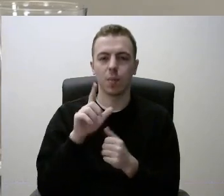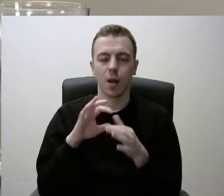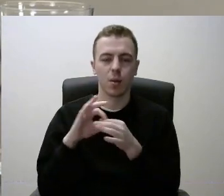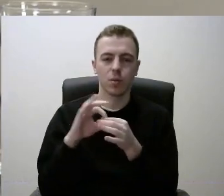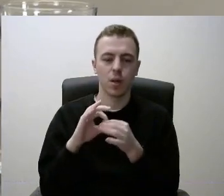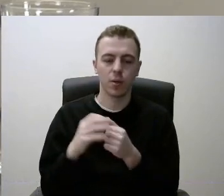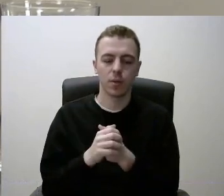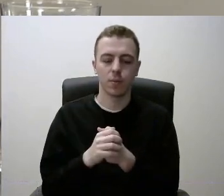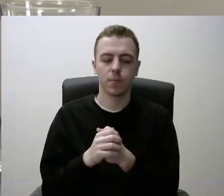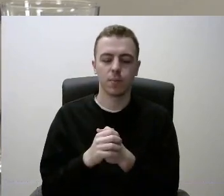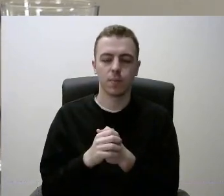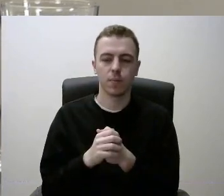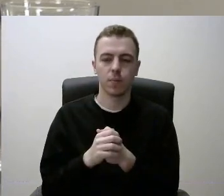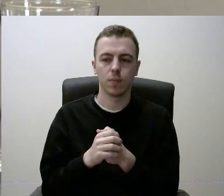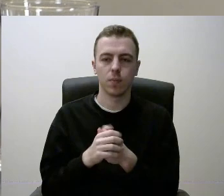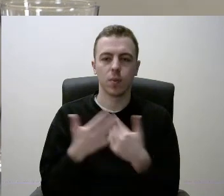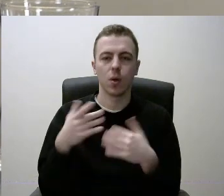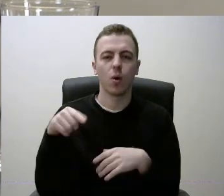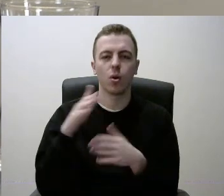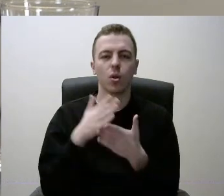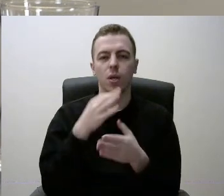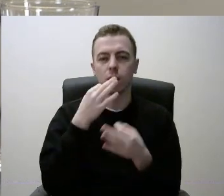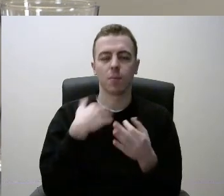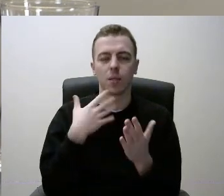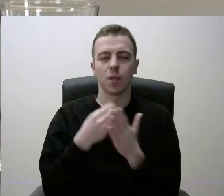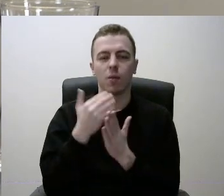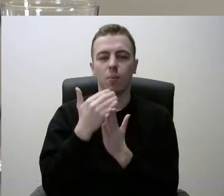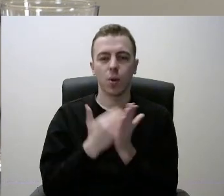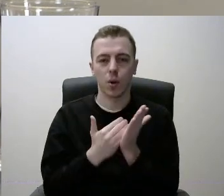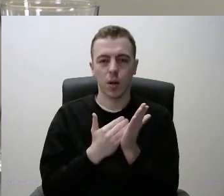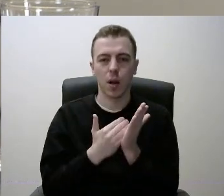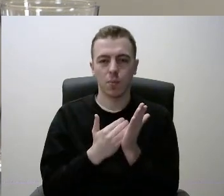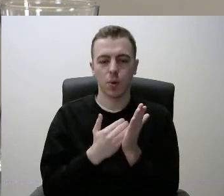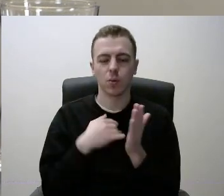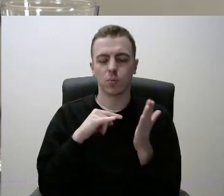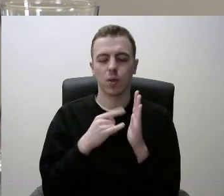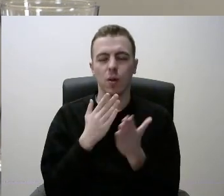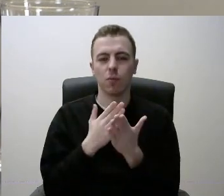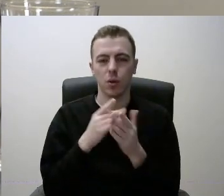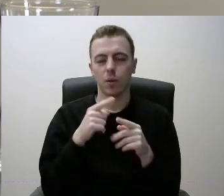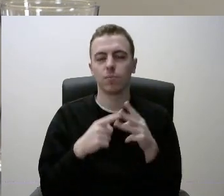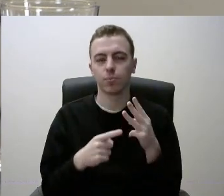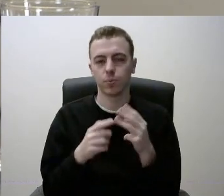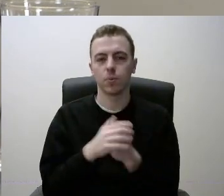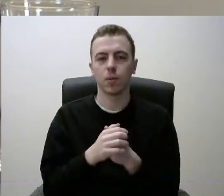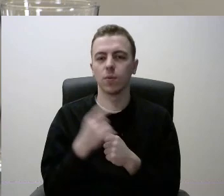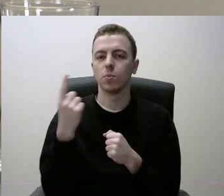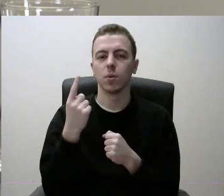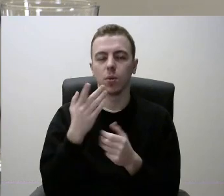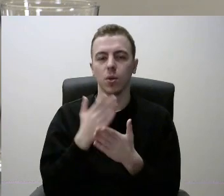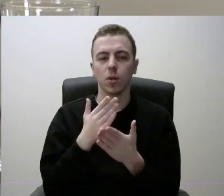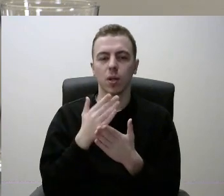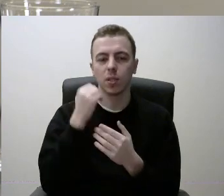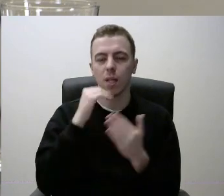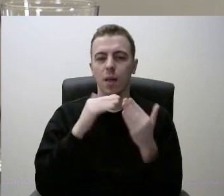Jau kai kurie kolegos ir minėjo, mes irgi savo programoje esam nusimatę kai kurios dalykus, tai visų pirma, senamiestyje turėtų